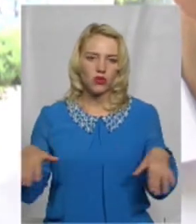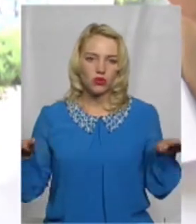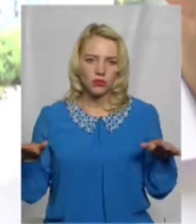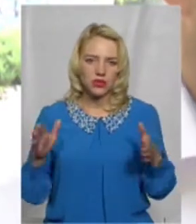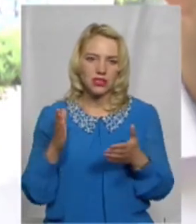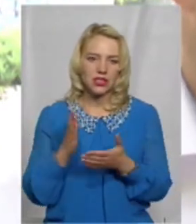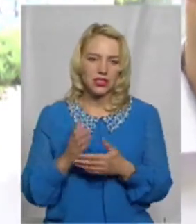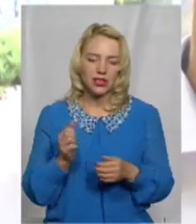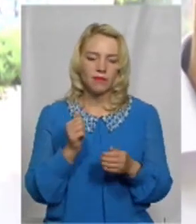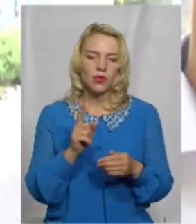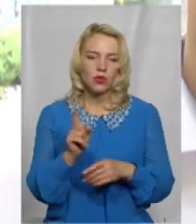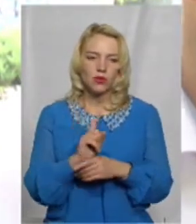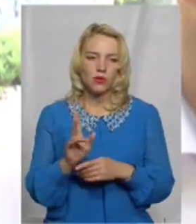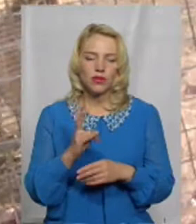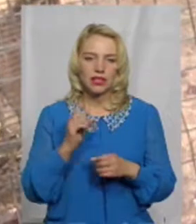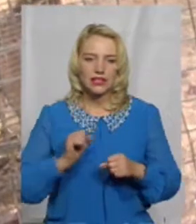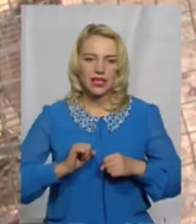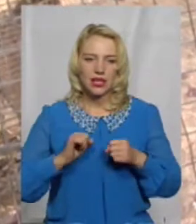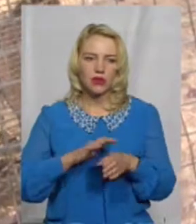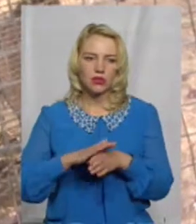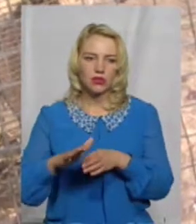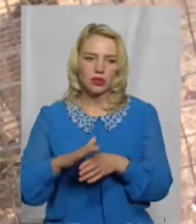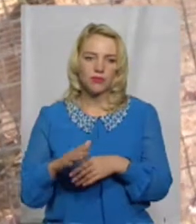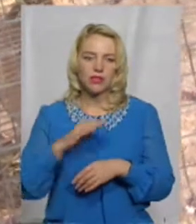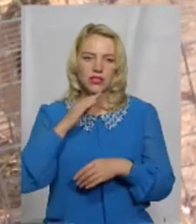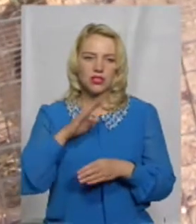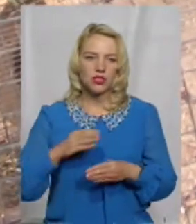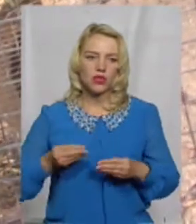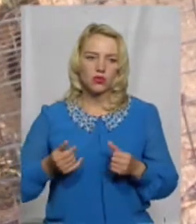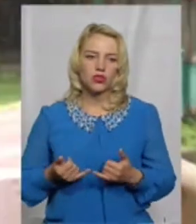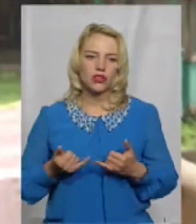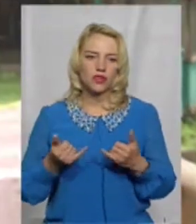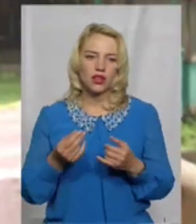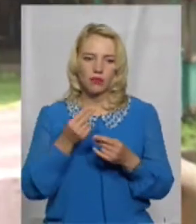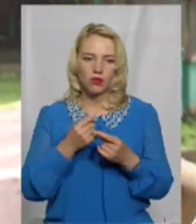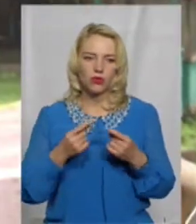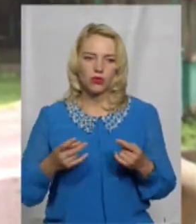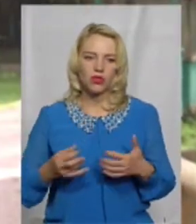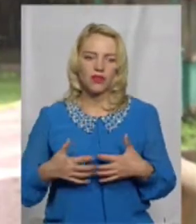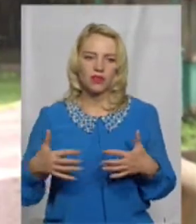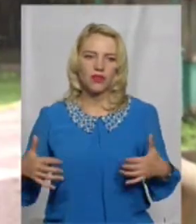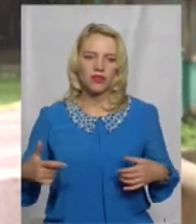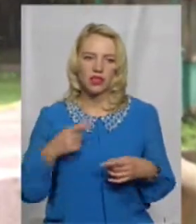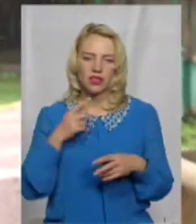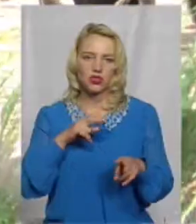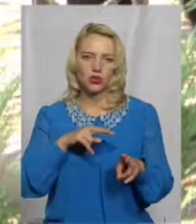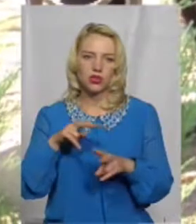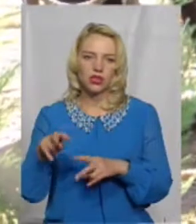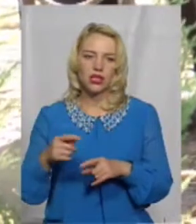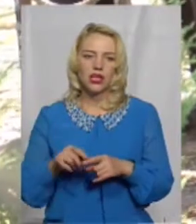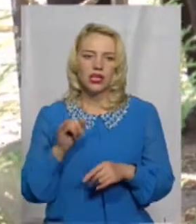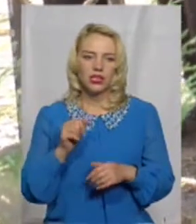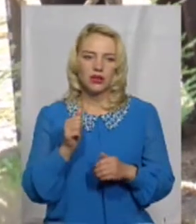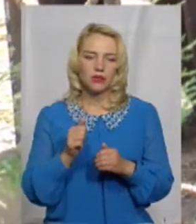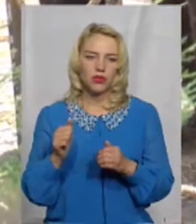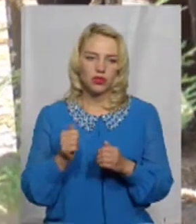ми стараємося дотримуватися. Вистачає коштів і на продукти для тварин, каже доглядальник Тарас Бойко. А клітки прибирають